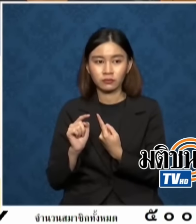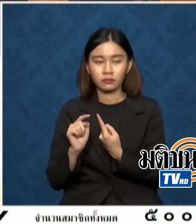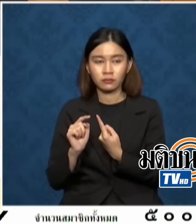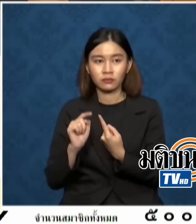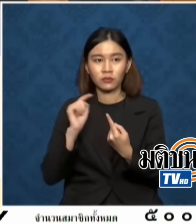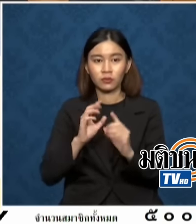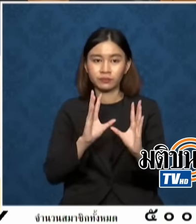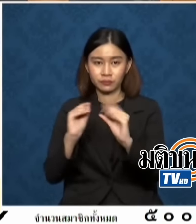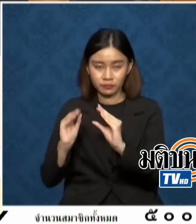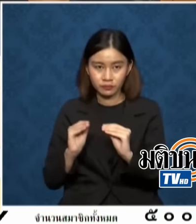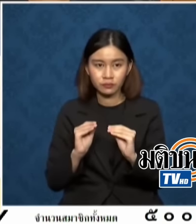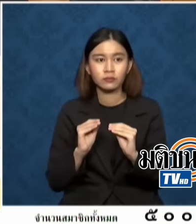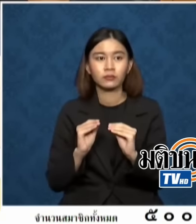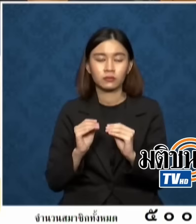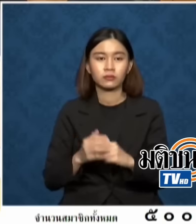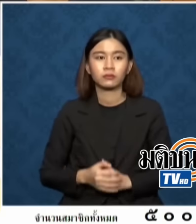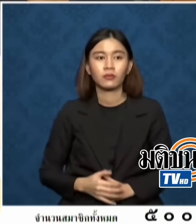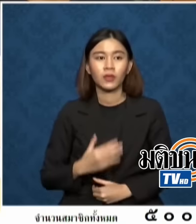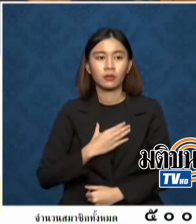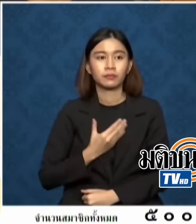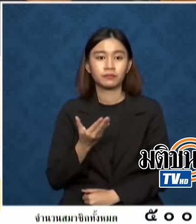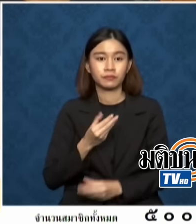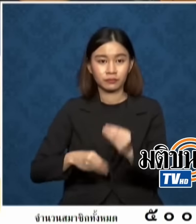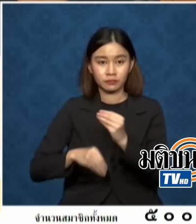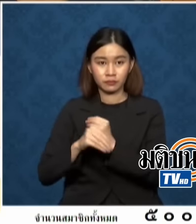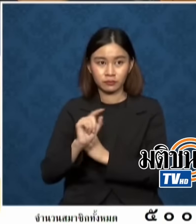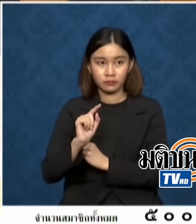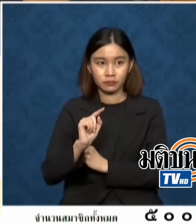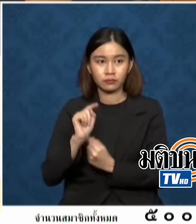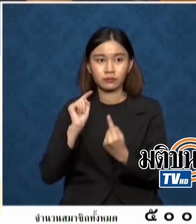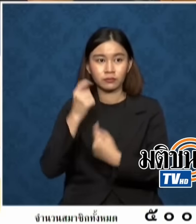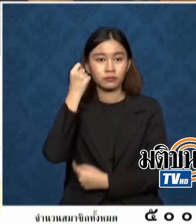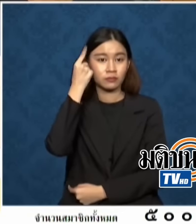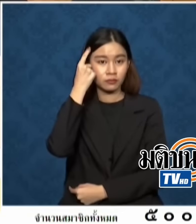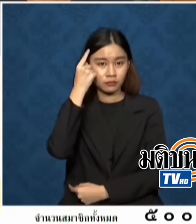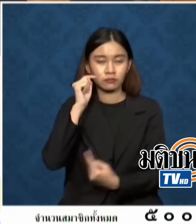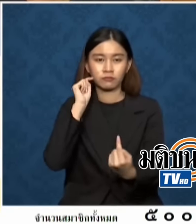ในการประชุมนะครับท่านประธานผมขออนุญาตเรียนเพิ่มเติมนิดเดียวเพื่อสร้างความเข้า